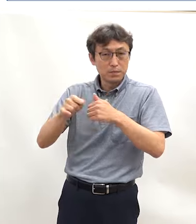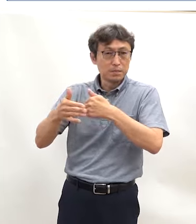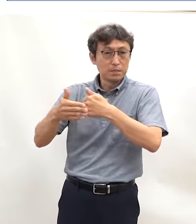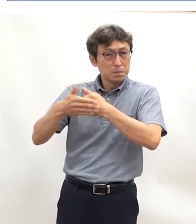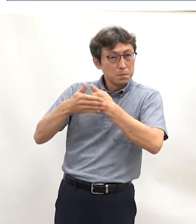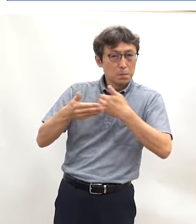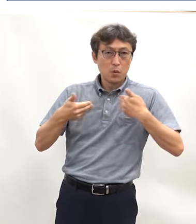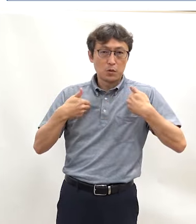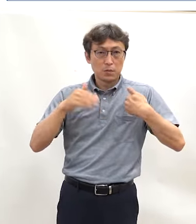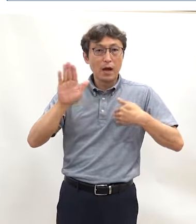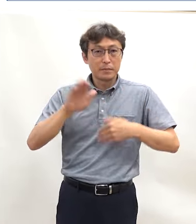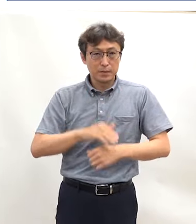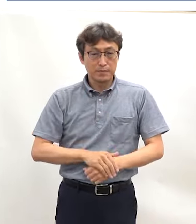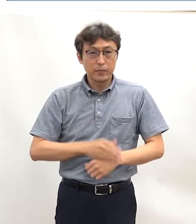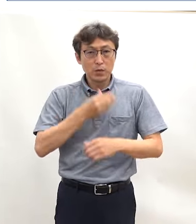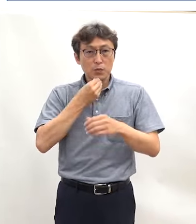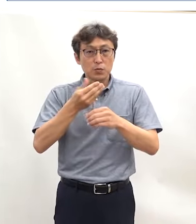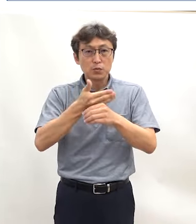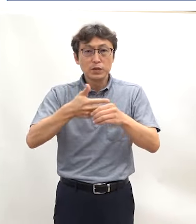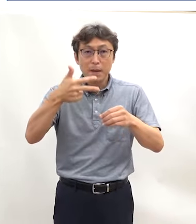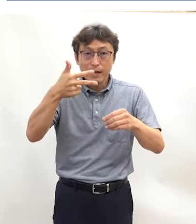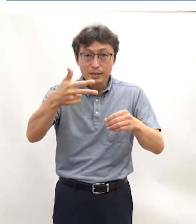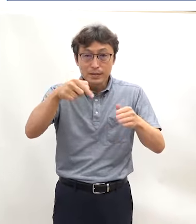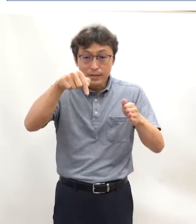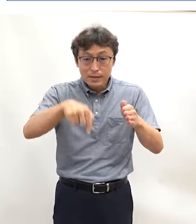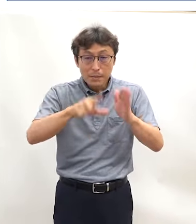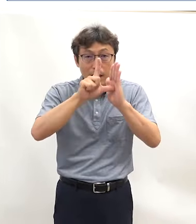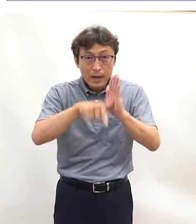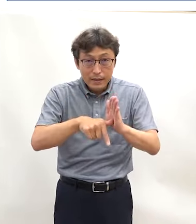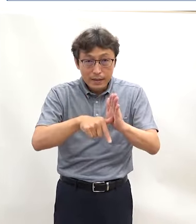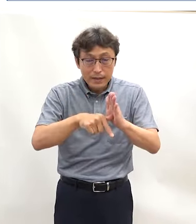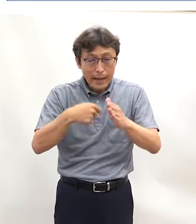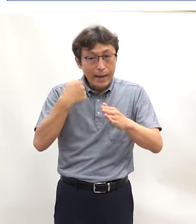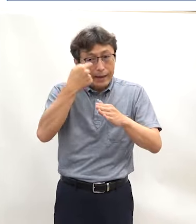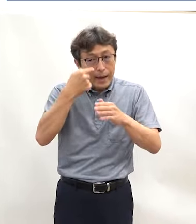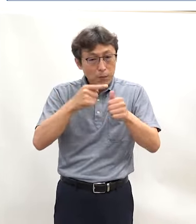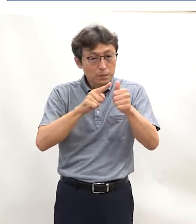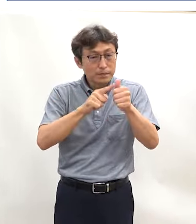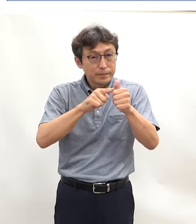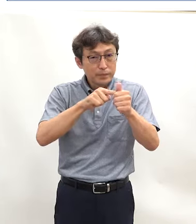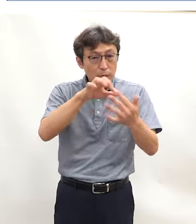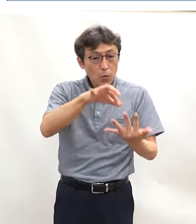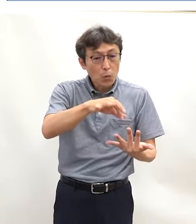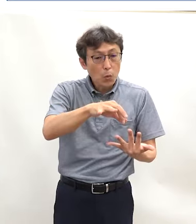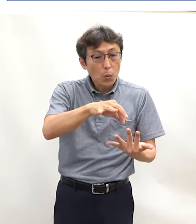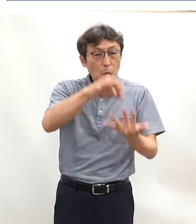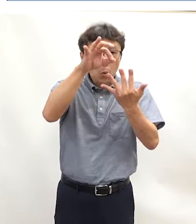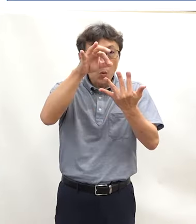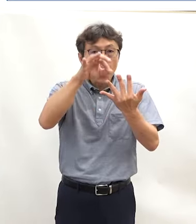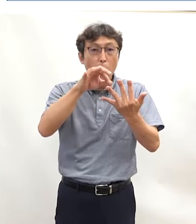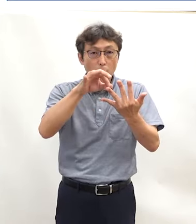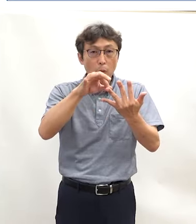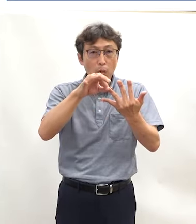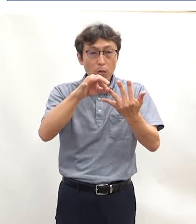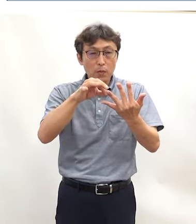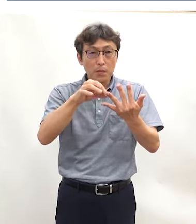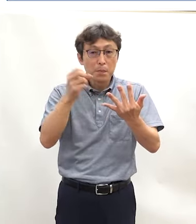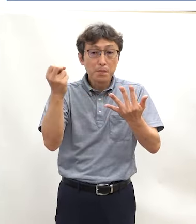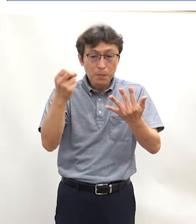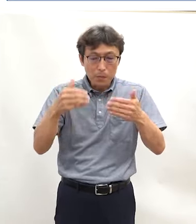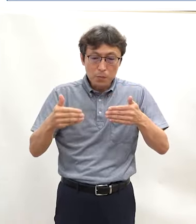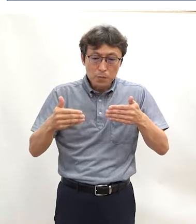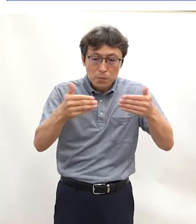合、まだ外国人を雇用するというのが、まあ、十分進んでいない、あるいは意識もまだ低い